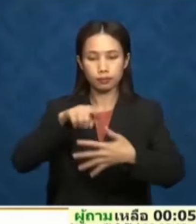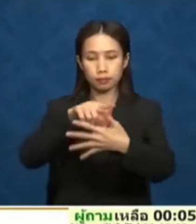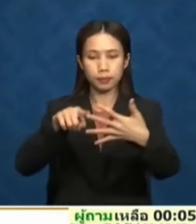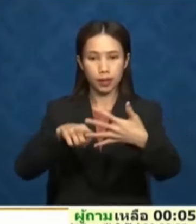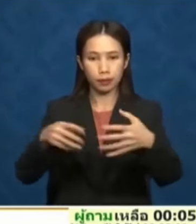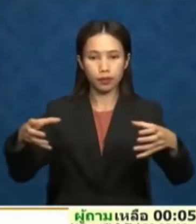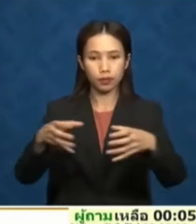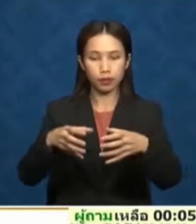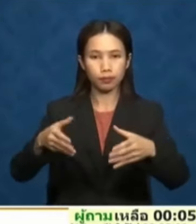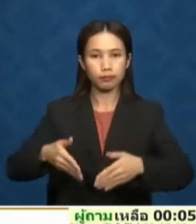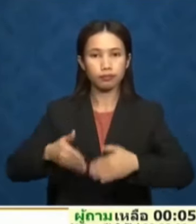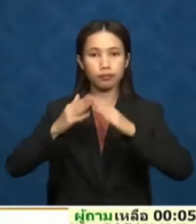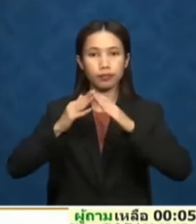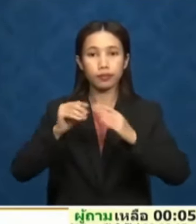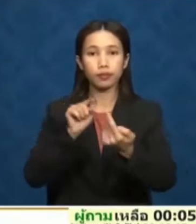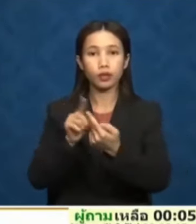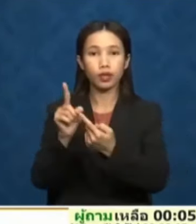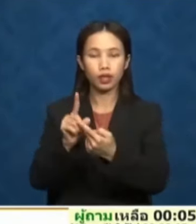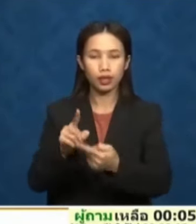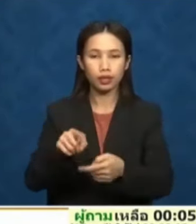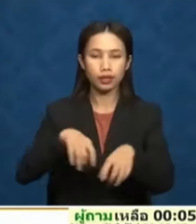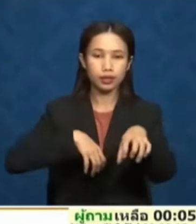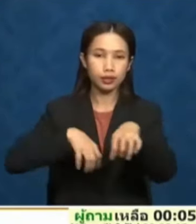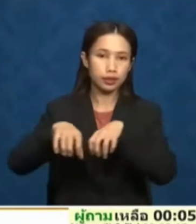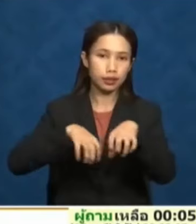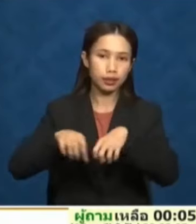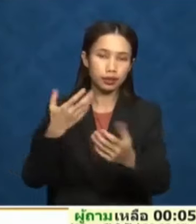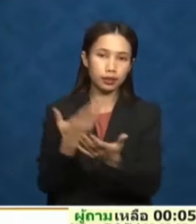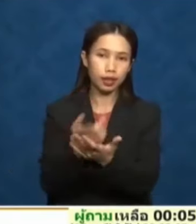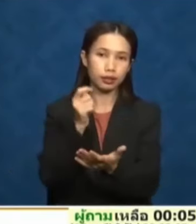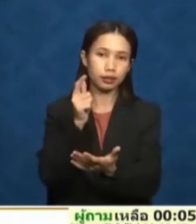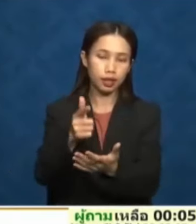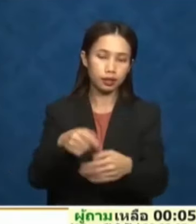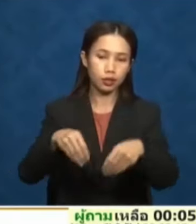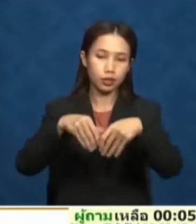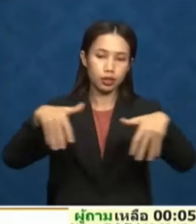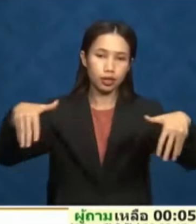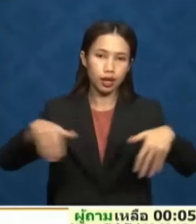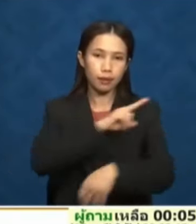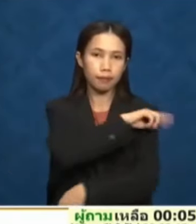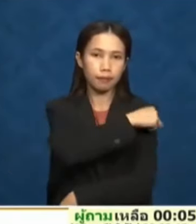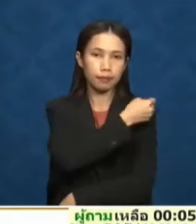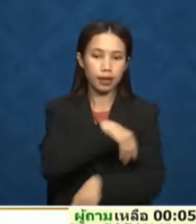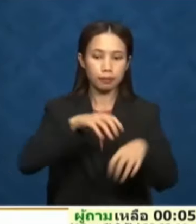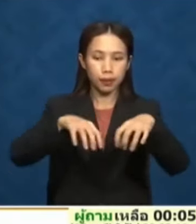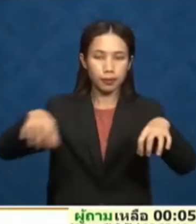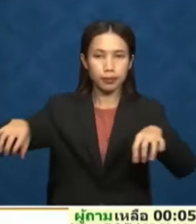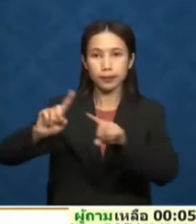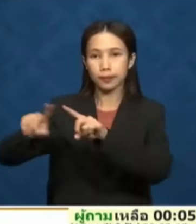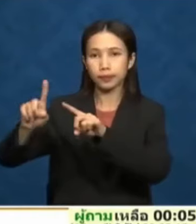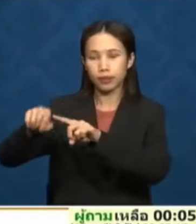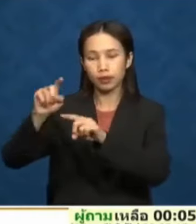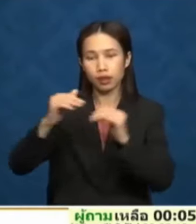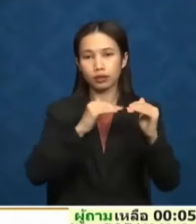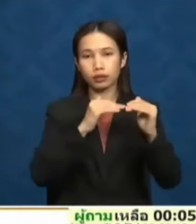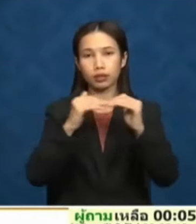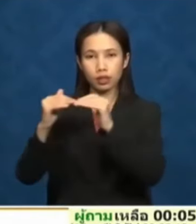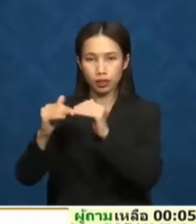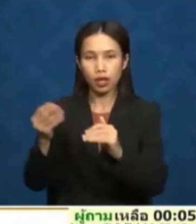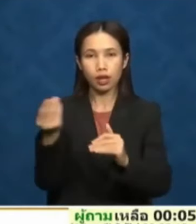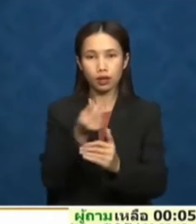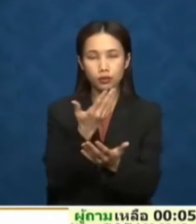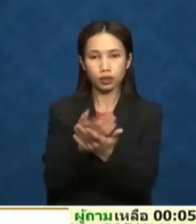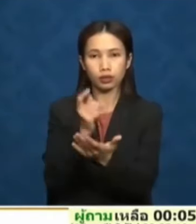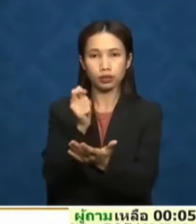boardเพื่อบูรณาการการจัดสรรการเบิกจ่ายของเครือข่ายสถานพยาบาลต่างๆให้มีความเป็นธรรมและรวด